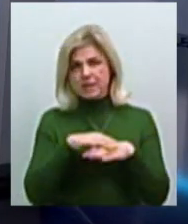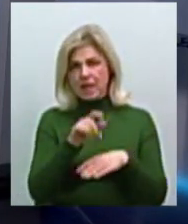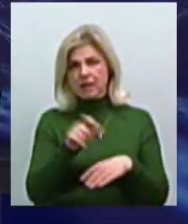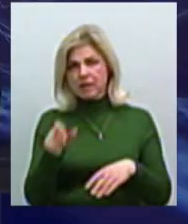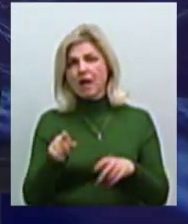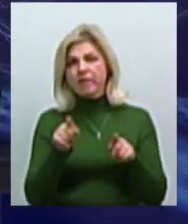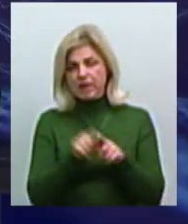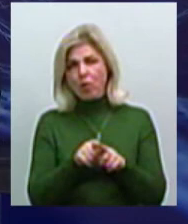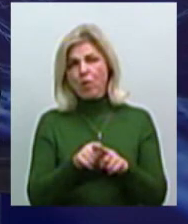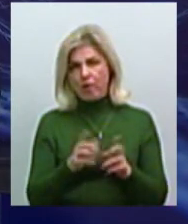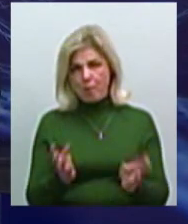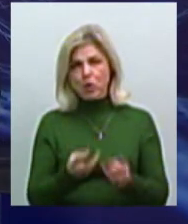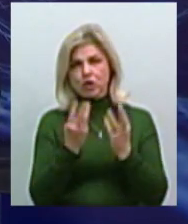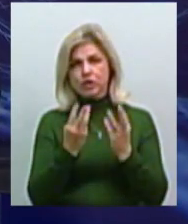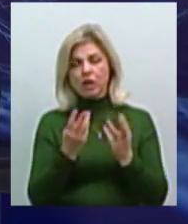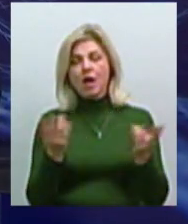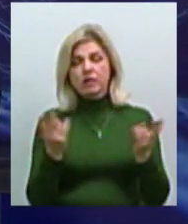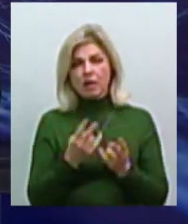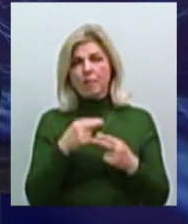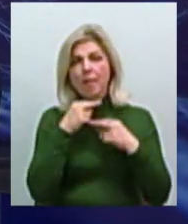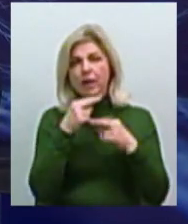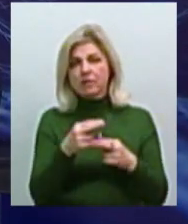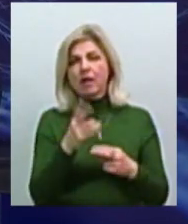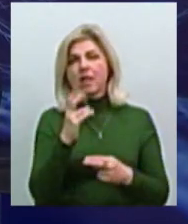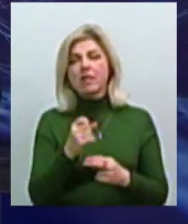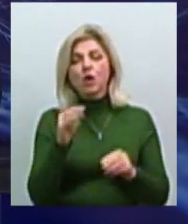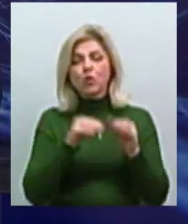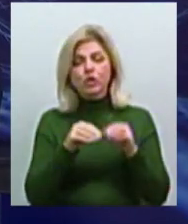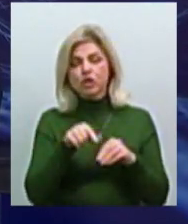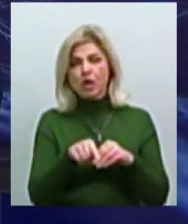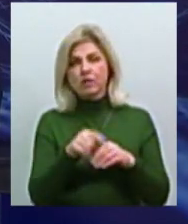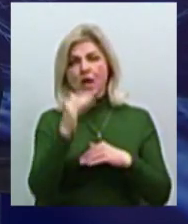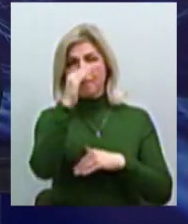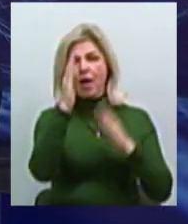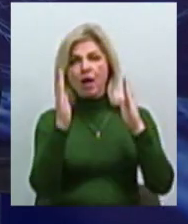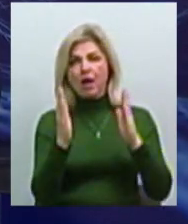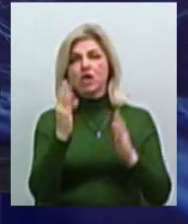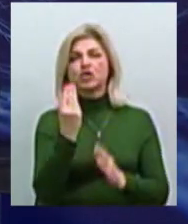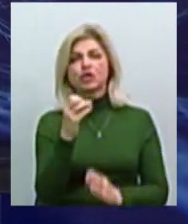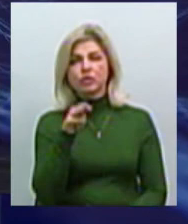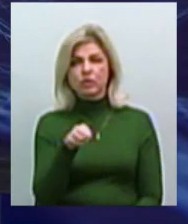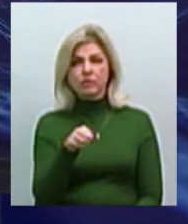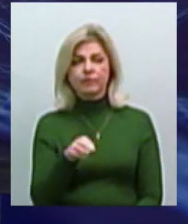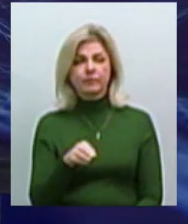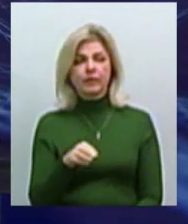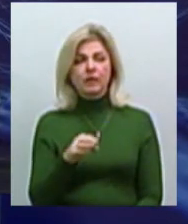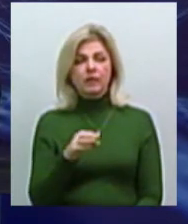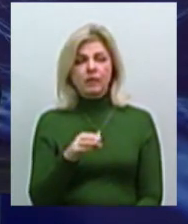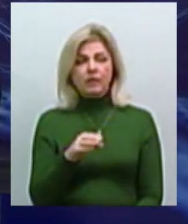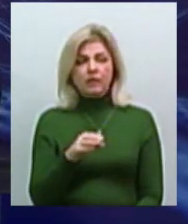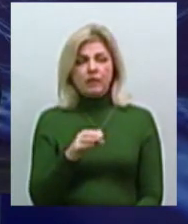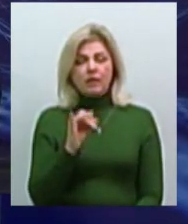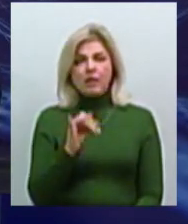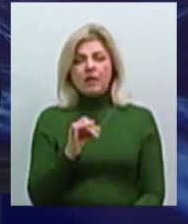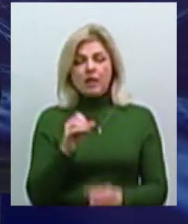Тобто, треба звернути увагу на содержання пакетників, на зарядку